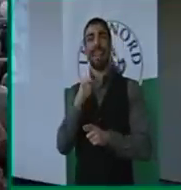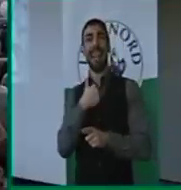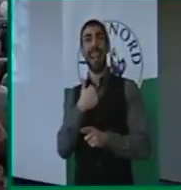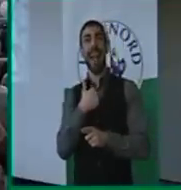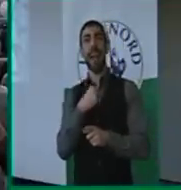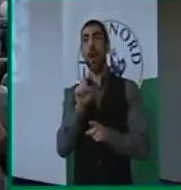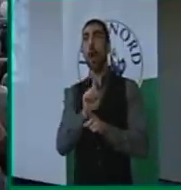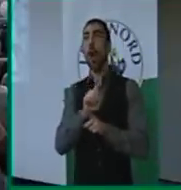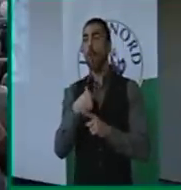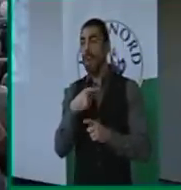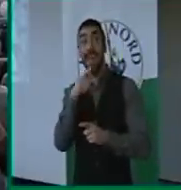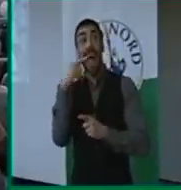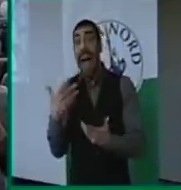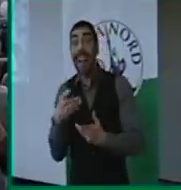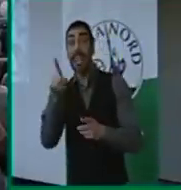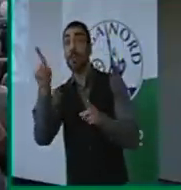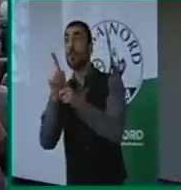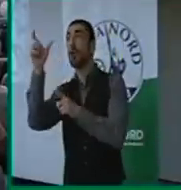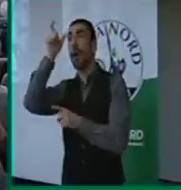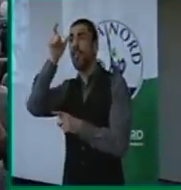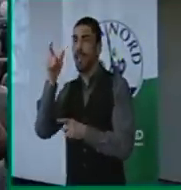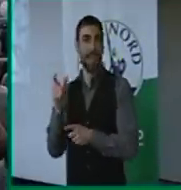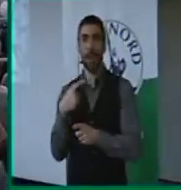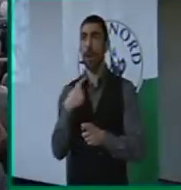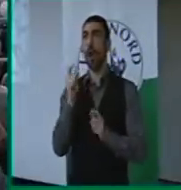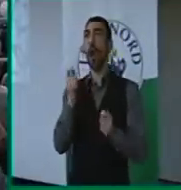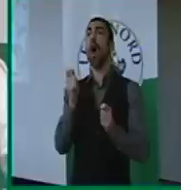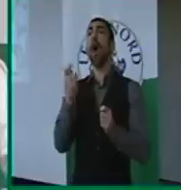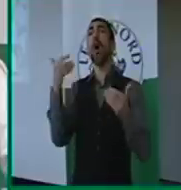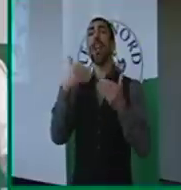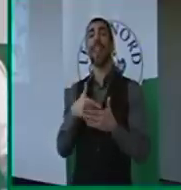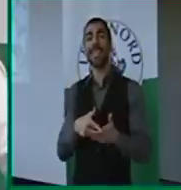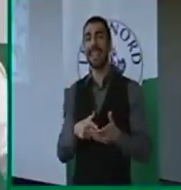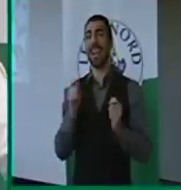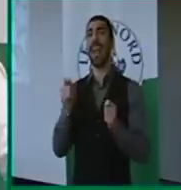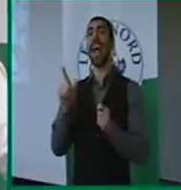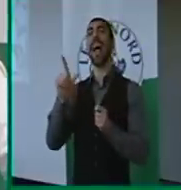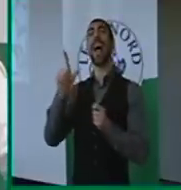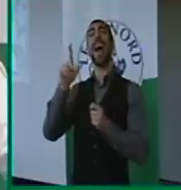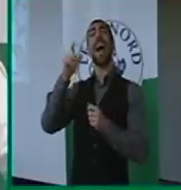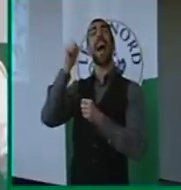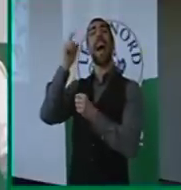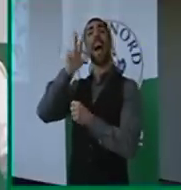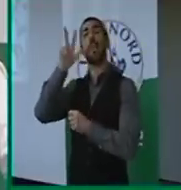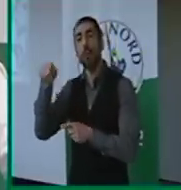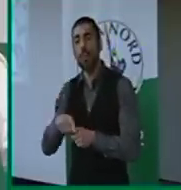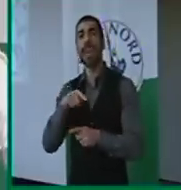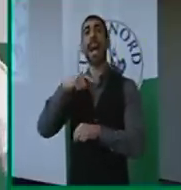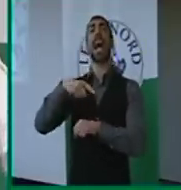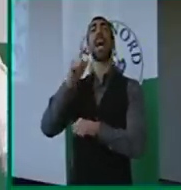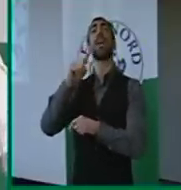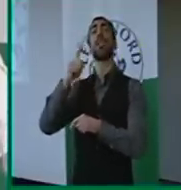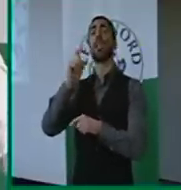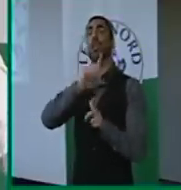quello che stanno provando a fare questi Corriere della Sera Repubblica Il Sole 24 Ore